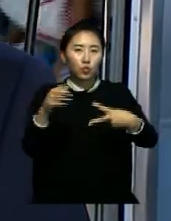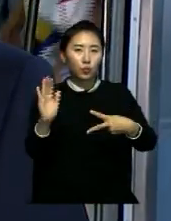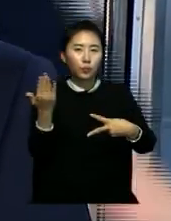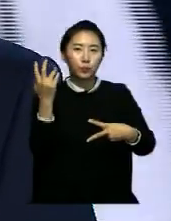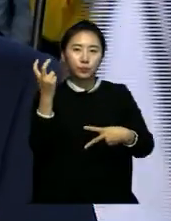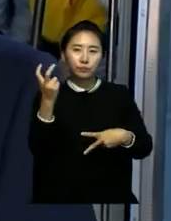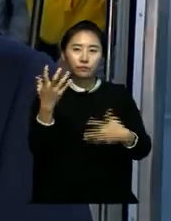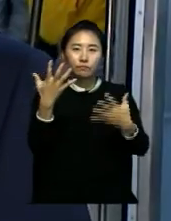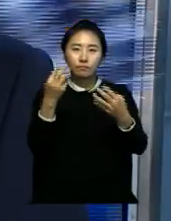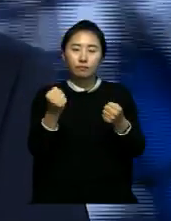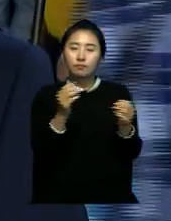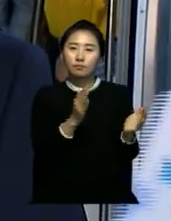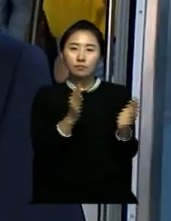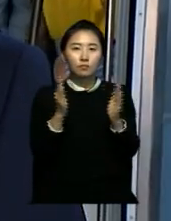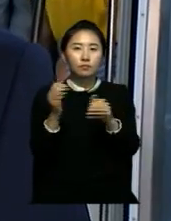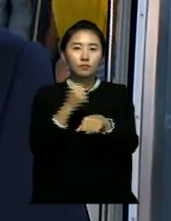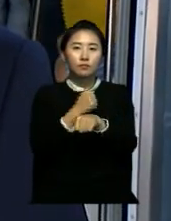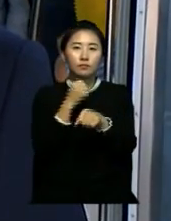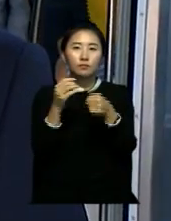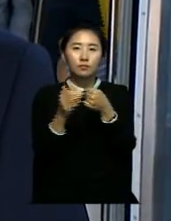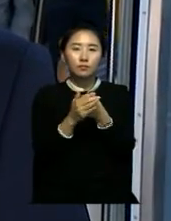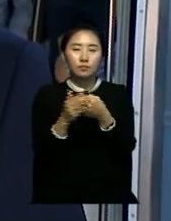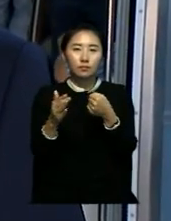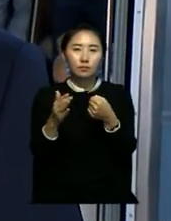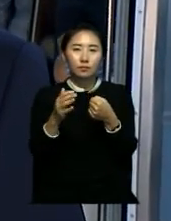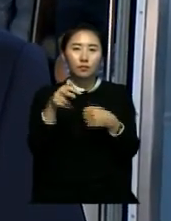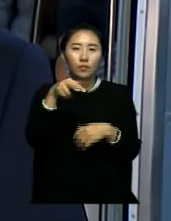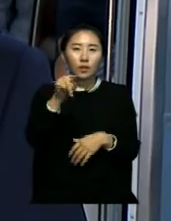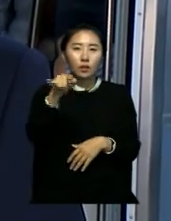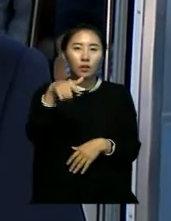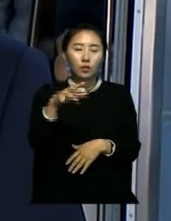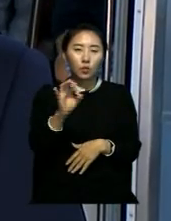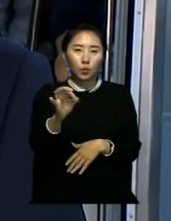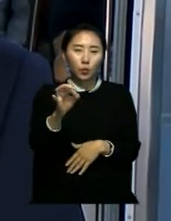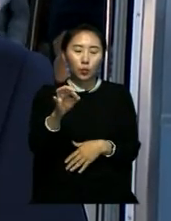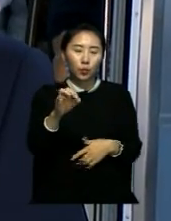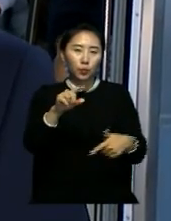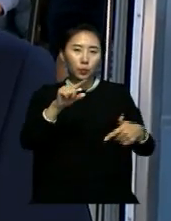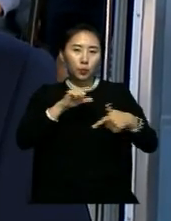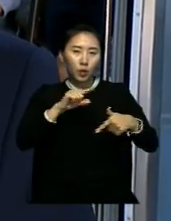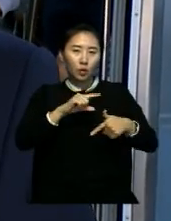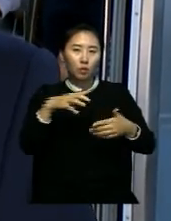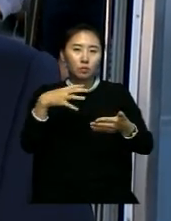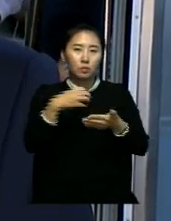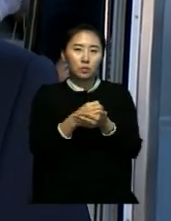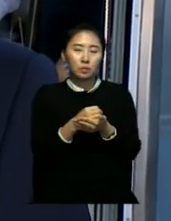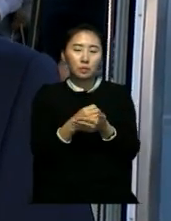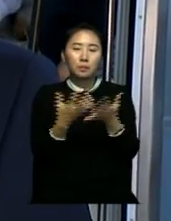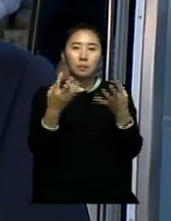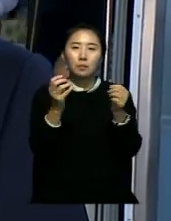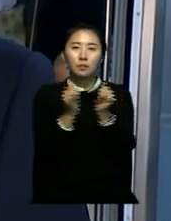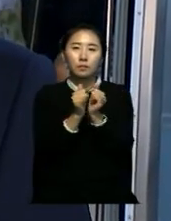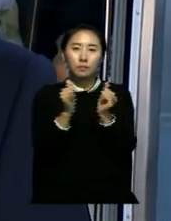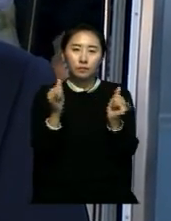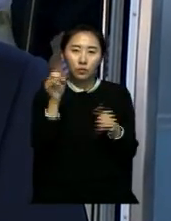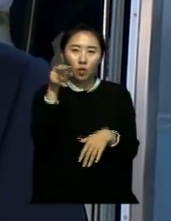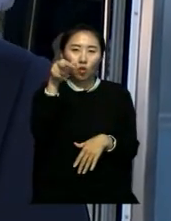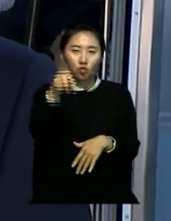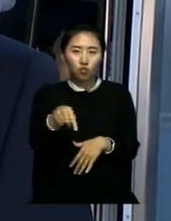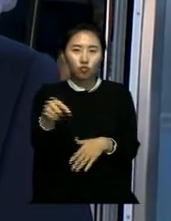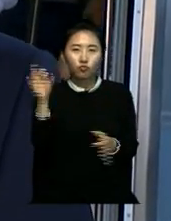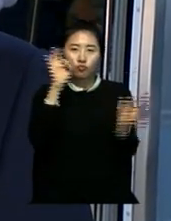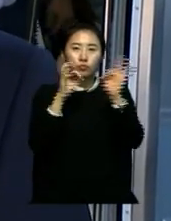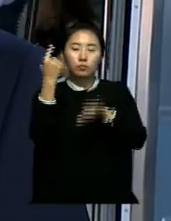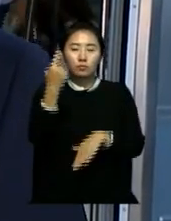있고 많은 준비를 해왔기 때문에 세종 인문도시 명품 여주로서 이 많은 사람들이 여주를 찾을 수